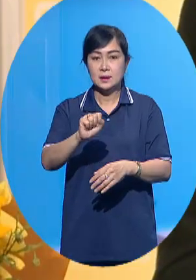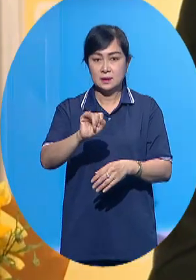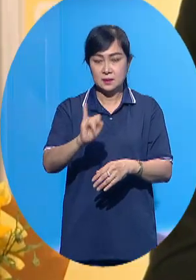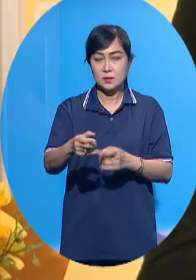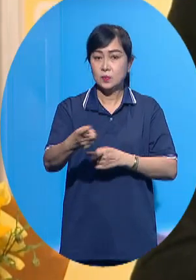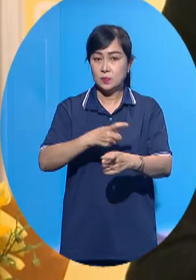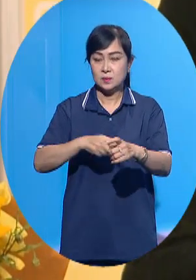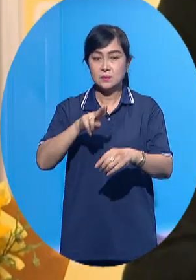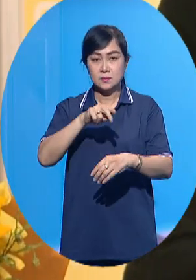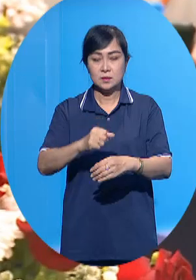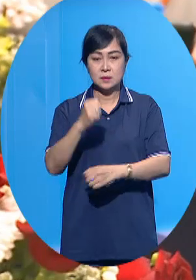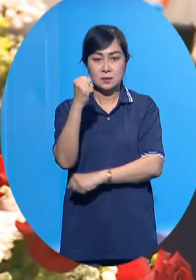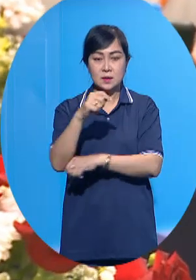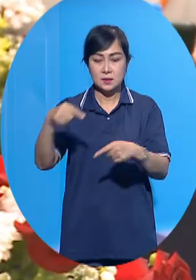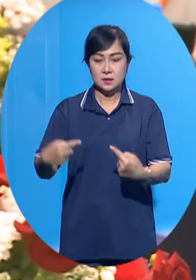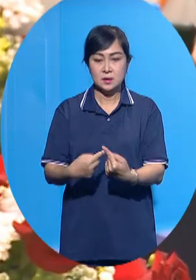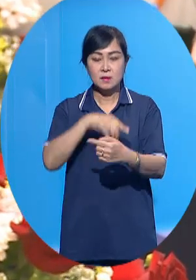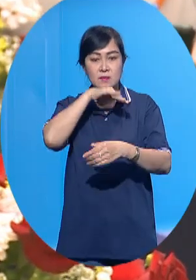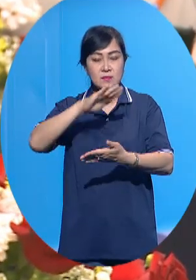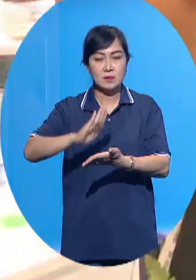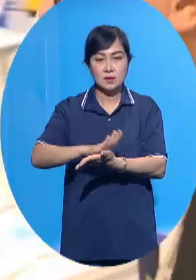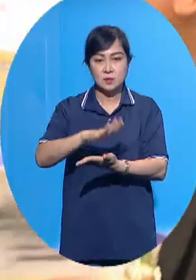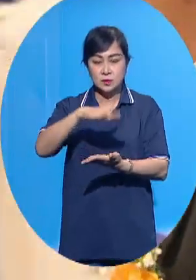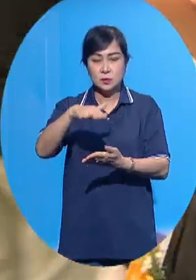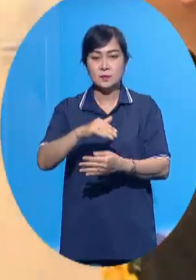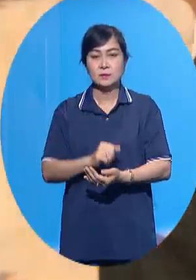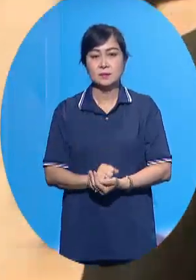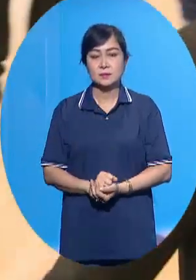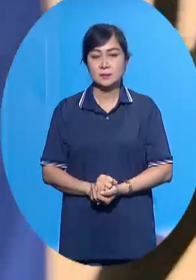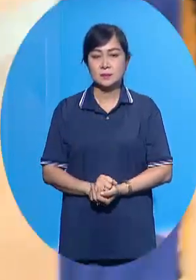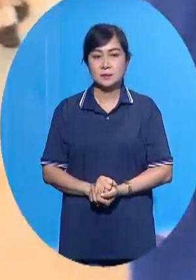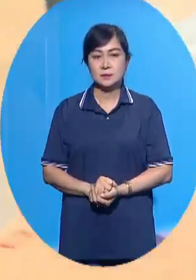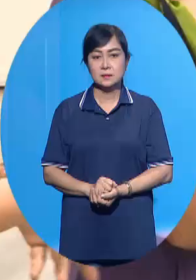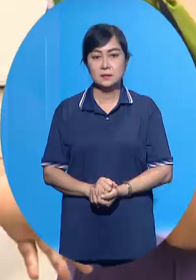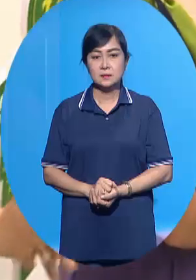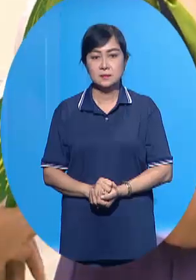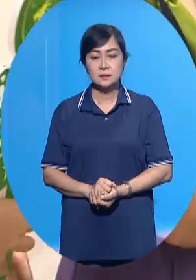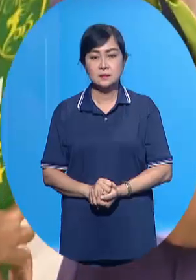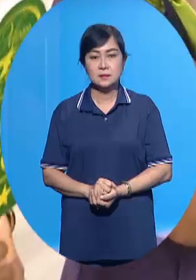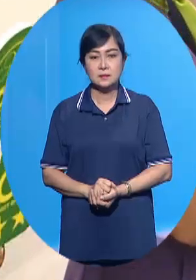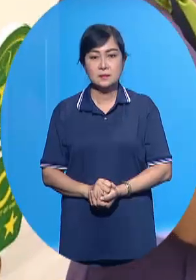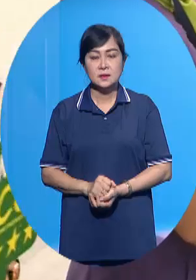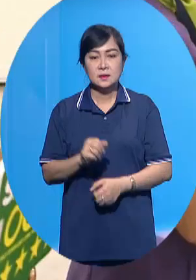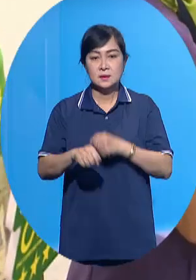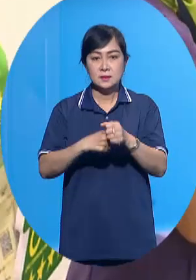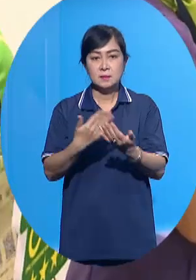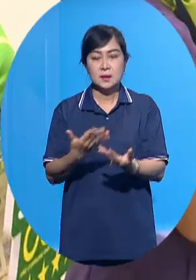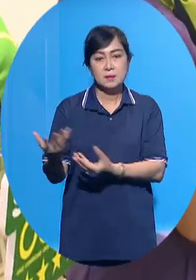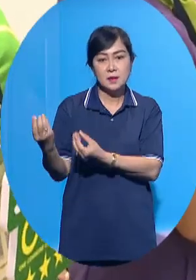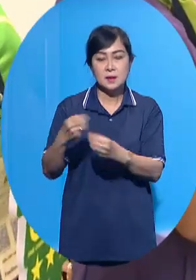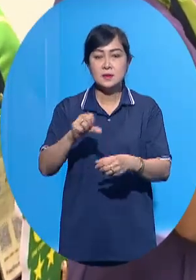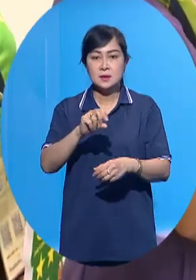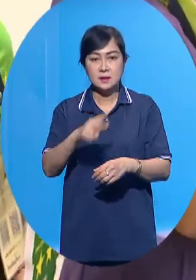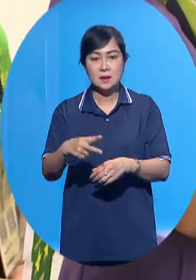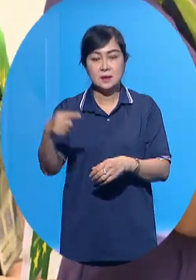trong quản lý và chăm sóc cây trồng, vật nuôi, truy xuất nguồn gốc sản phẩm. Đến với triển lãm lần này, tôi mang đến một hệ sinh